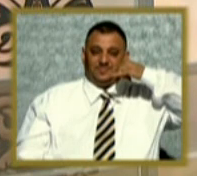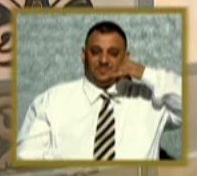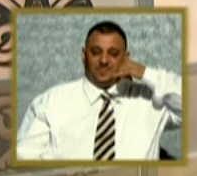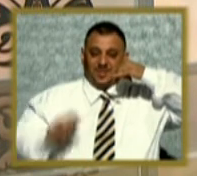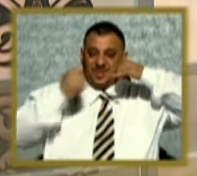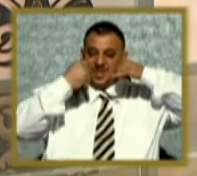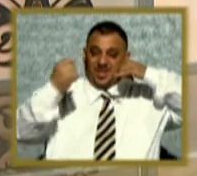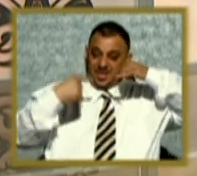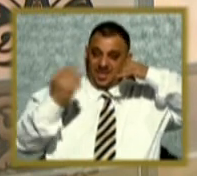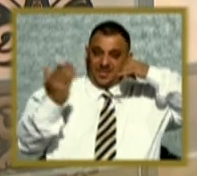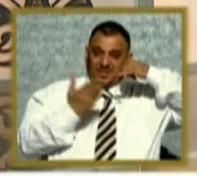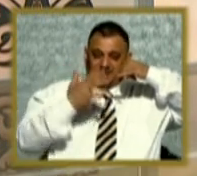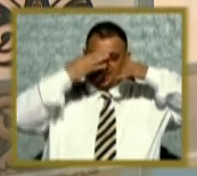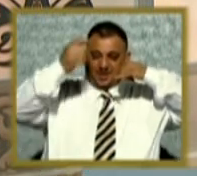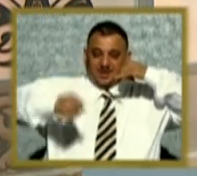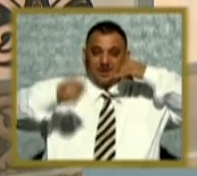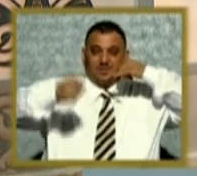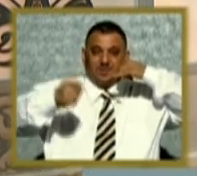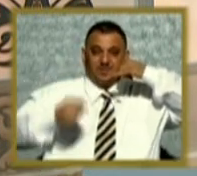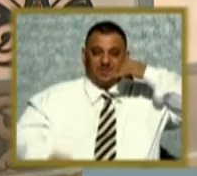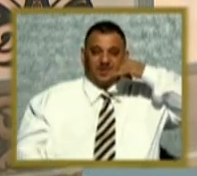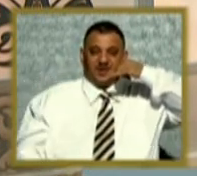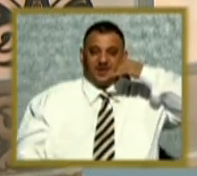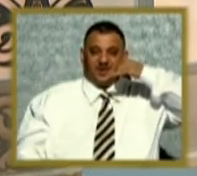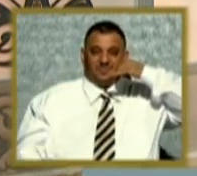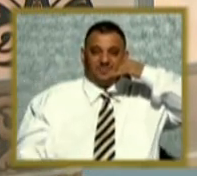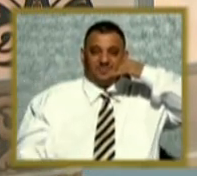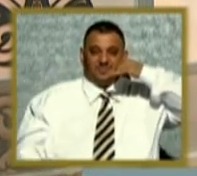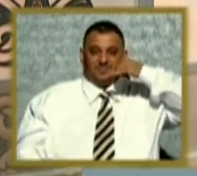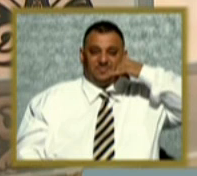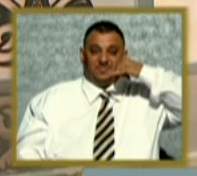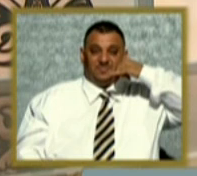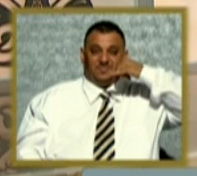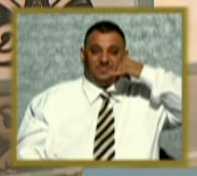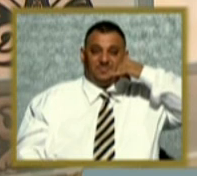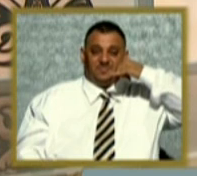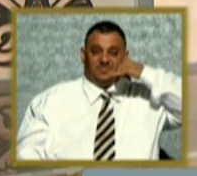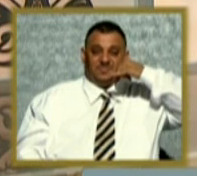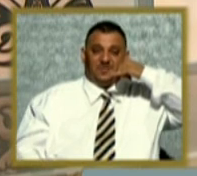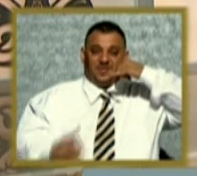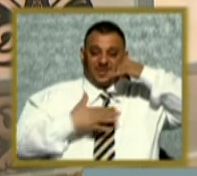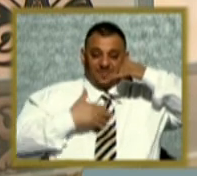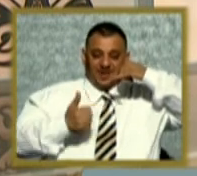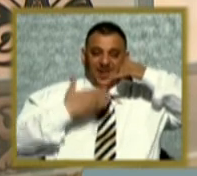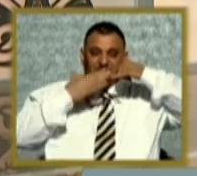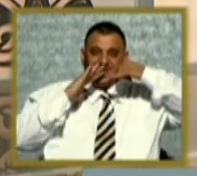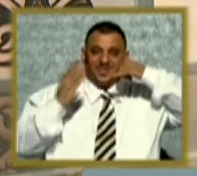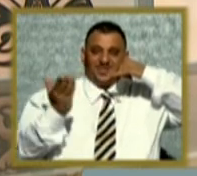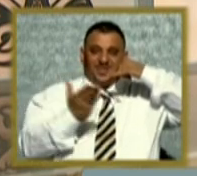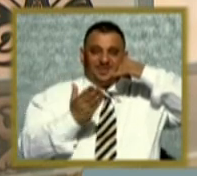تفضل يا أحمد. السلام عليكم ورحمة الله. شيخ أحمد. عليكم السلام ورحمة الله. يا مرحبا، كيف الحال؟ مرحبا